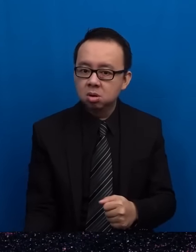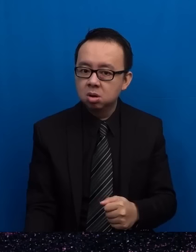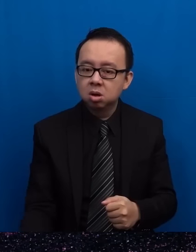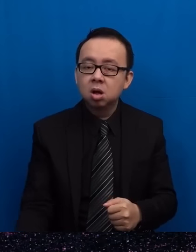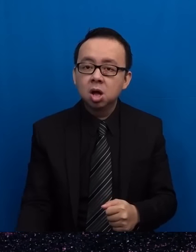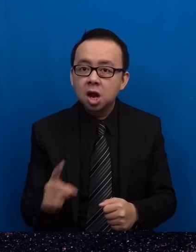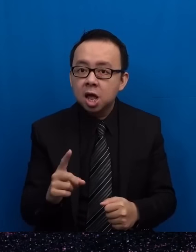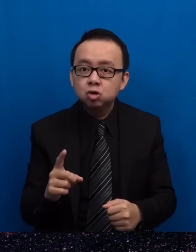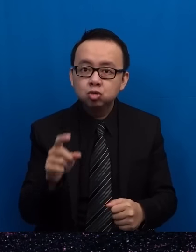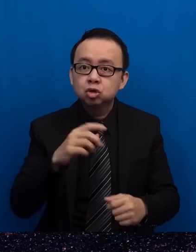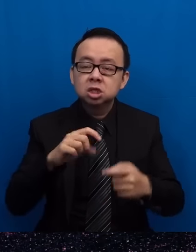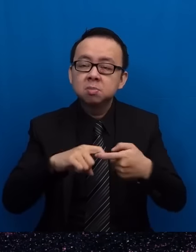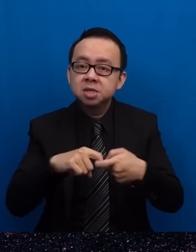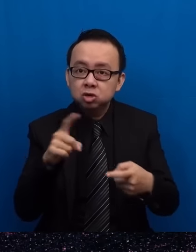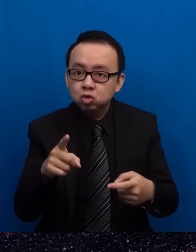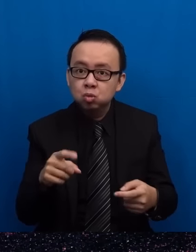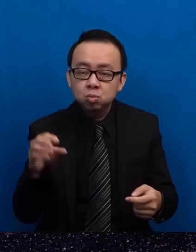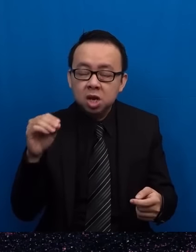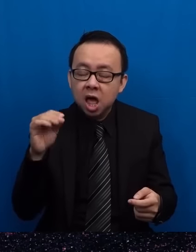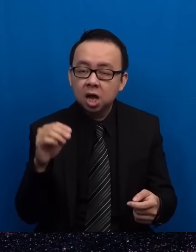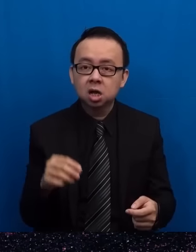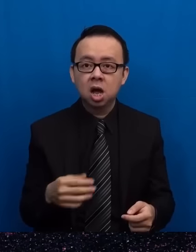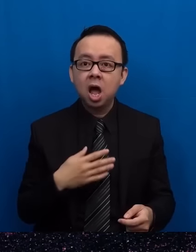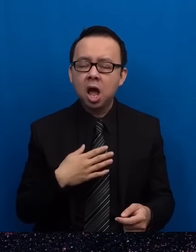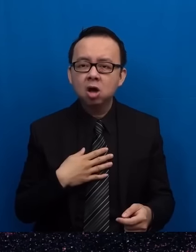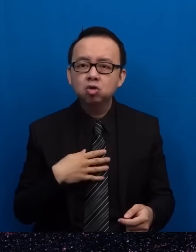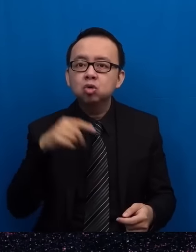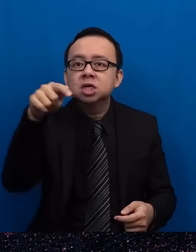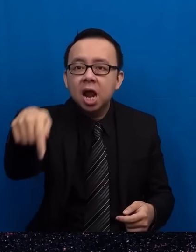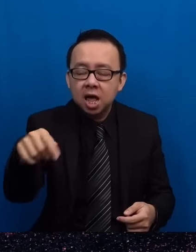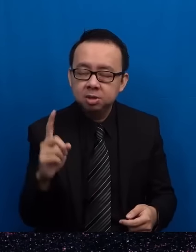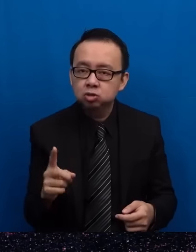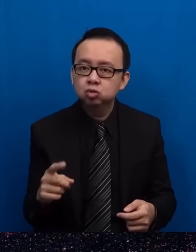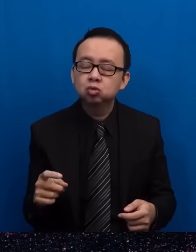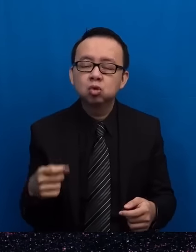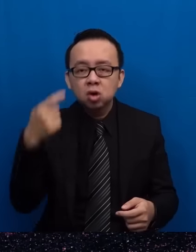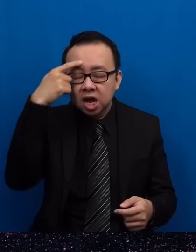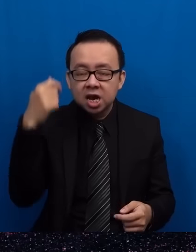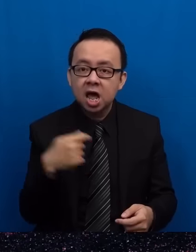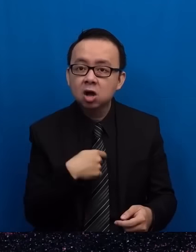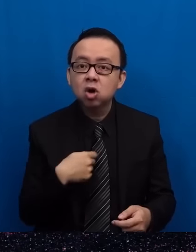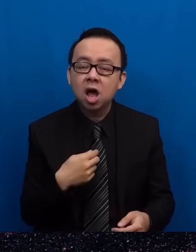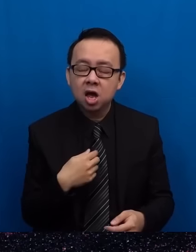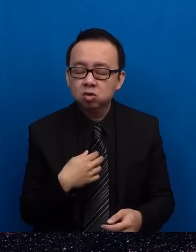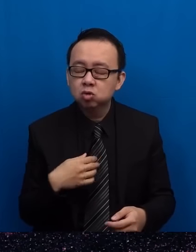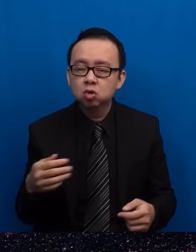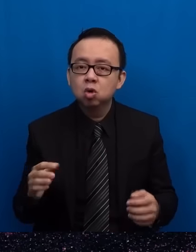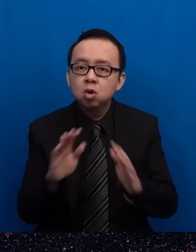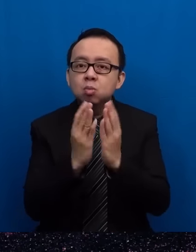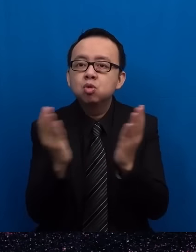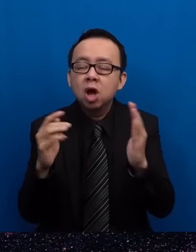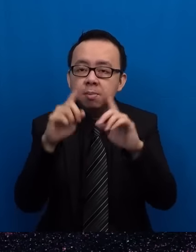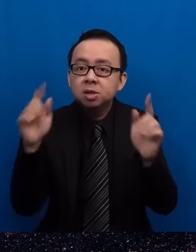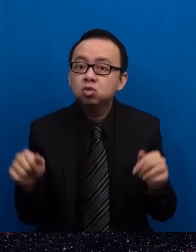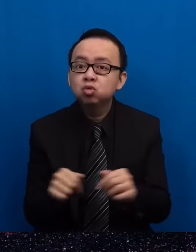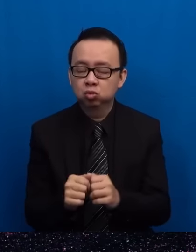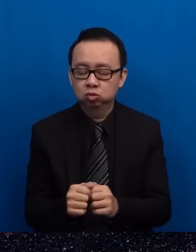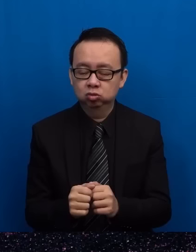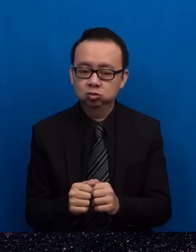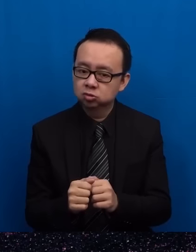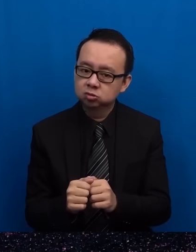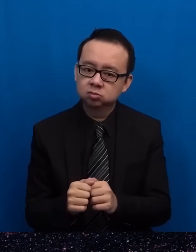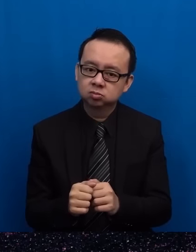Aku buka pintu. Kadang-kadang kita susah sekali, aduh kita mau buka pintunya, nggak bisa pakai kunci ini salah, pakai kunci